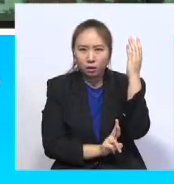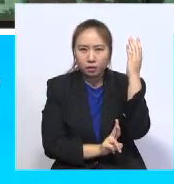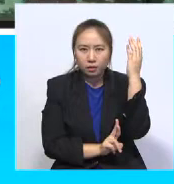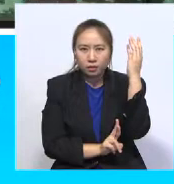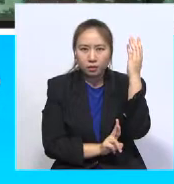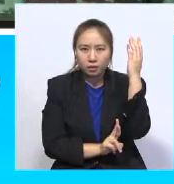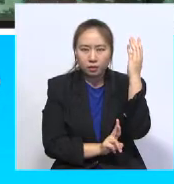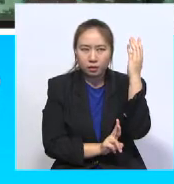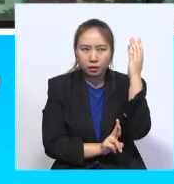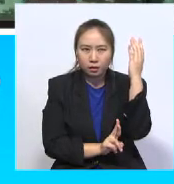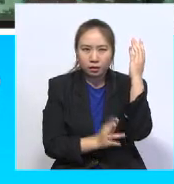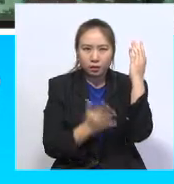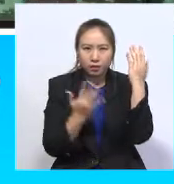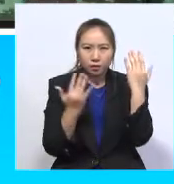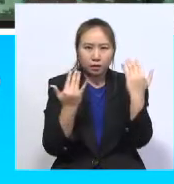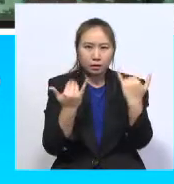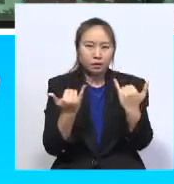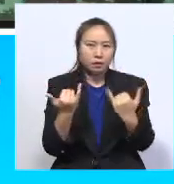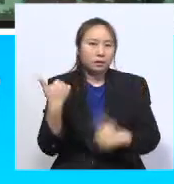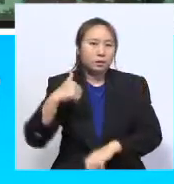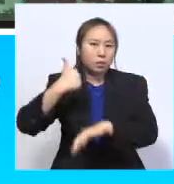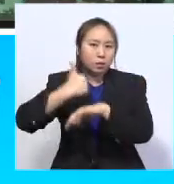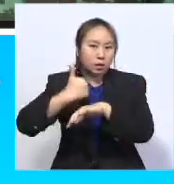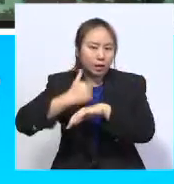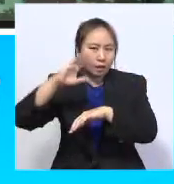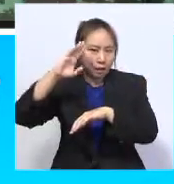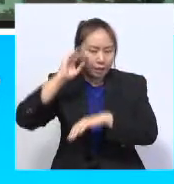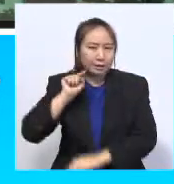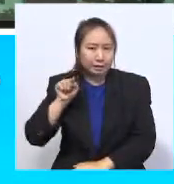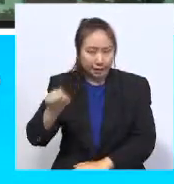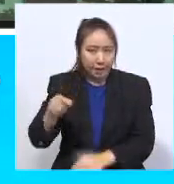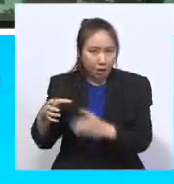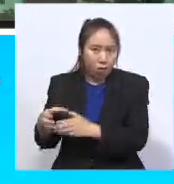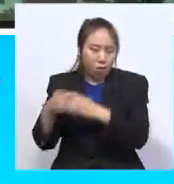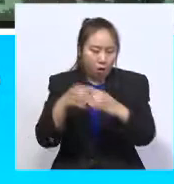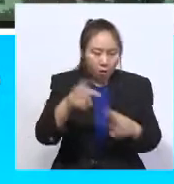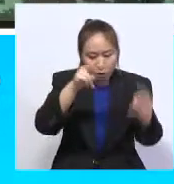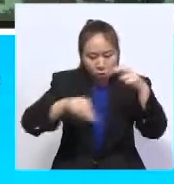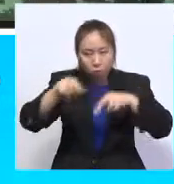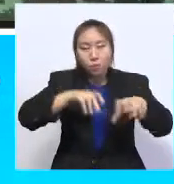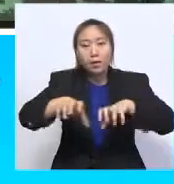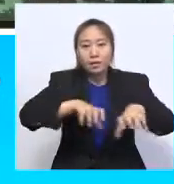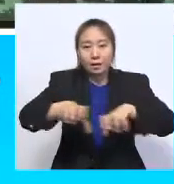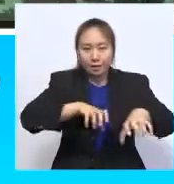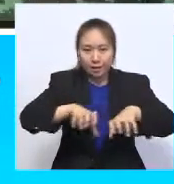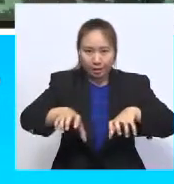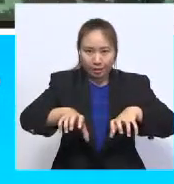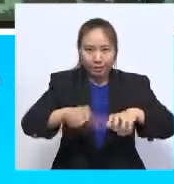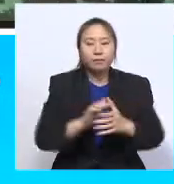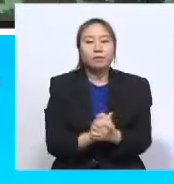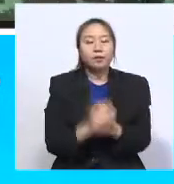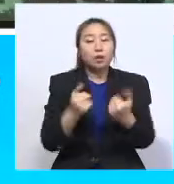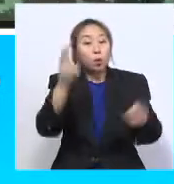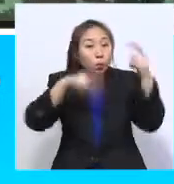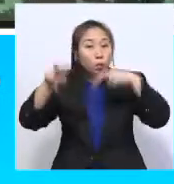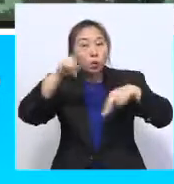ครับซึ่งภายหลังเกิดเหตุทางท่านแม่ทัพได้สั่งการให้หน่วยเฉพาะกิจได้เข้าไปควบคุมสถานการณ์และบริหารจัดการในที่เกิดเหตุจากการตรวจสอบในภาพรวม